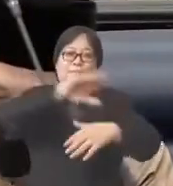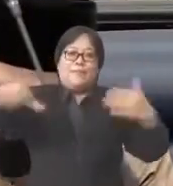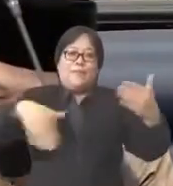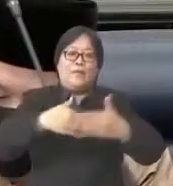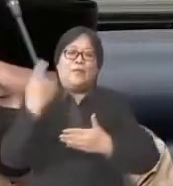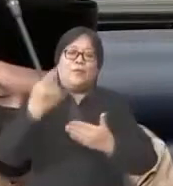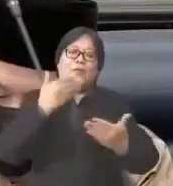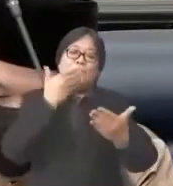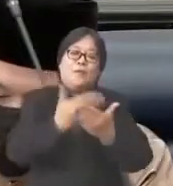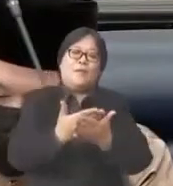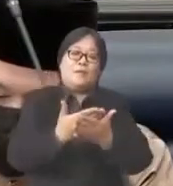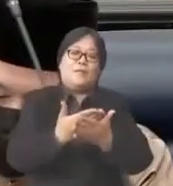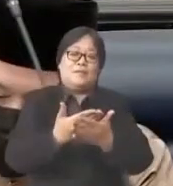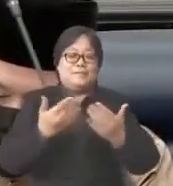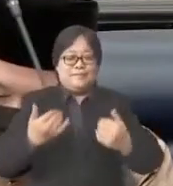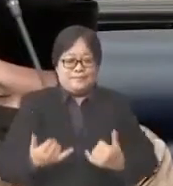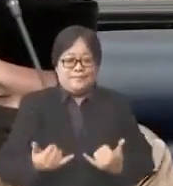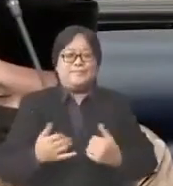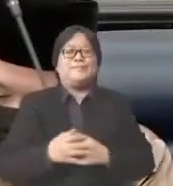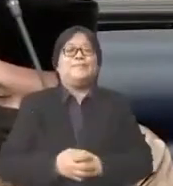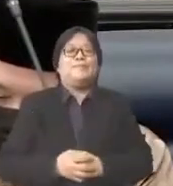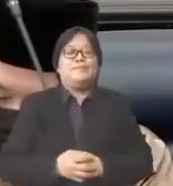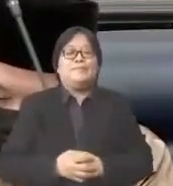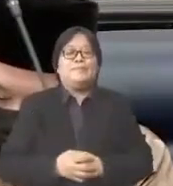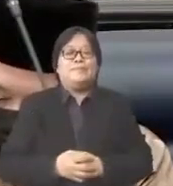sesuatu yang lebih baik daripada hari ini